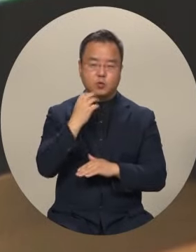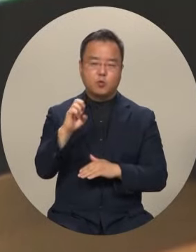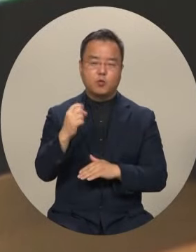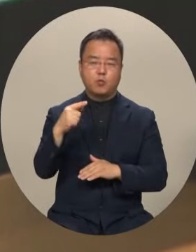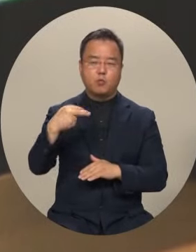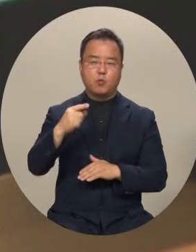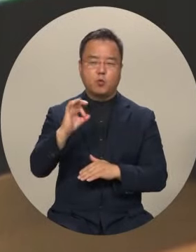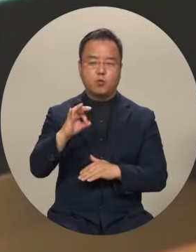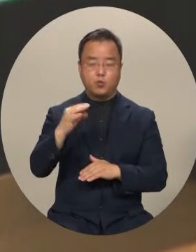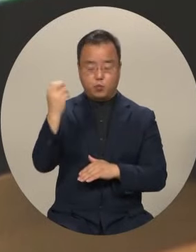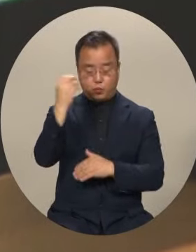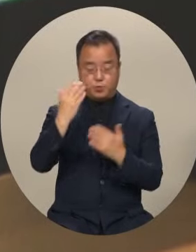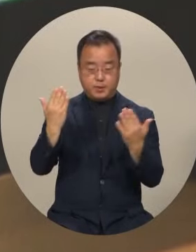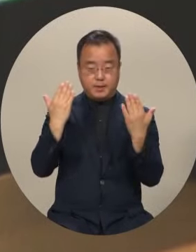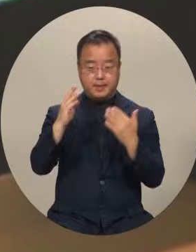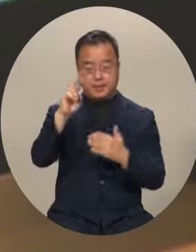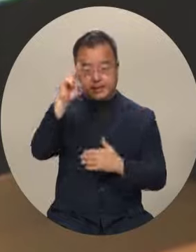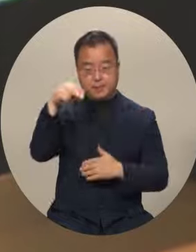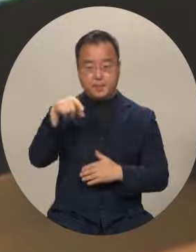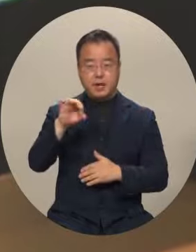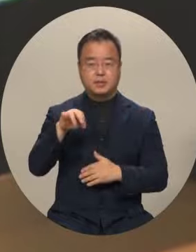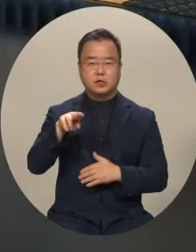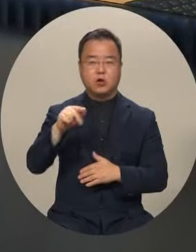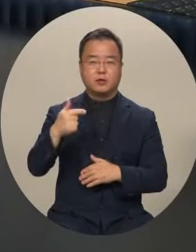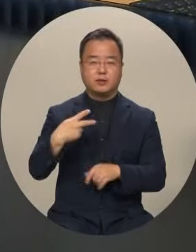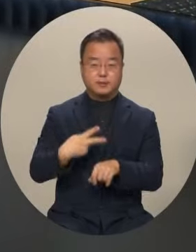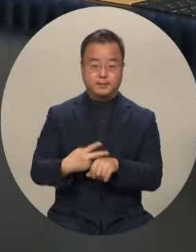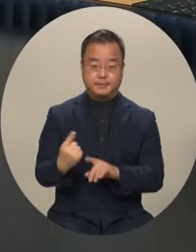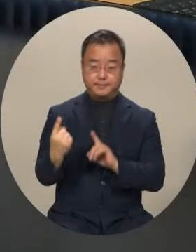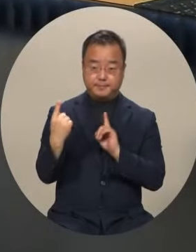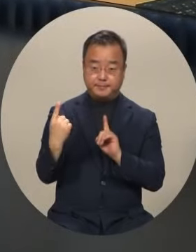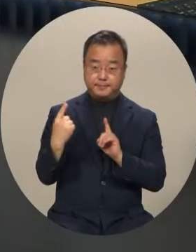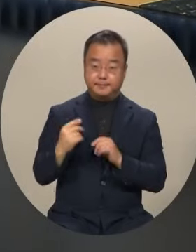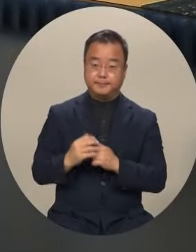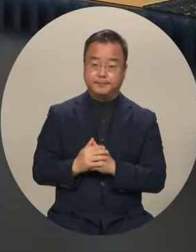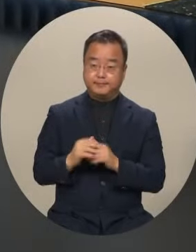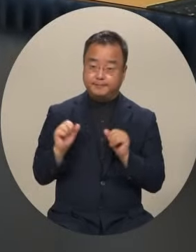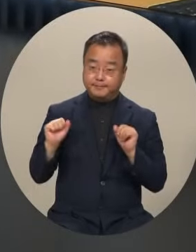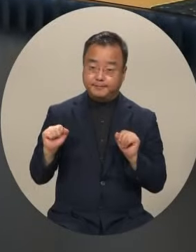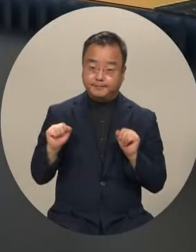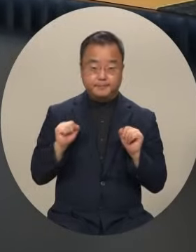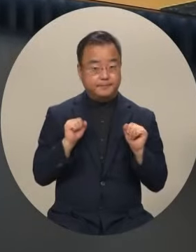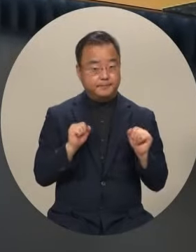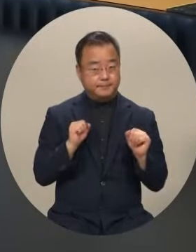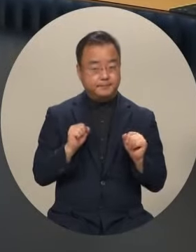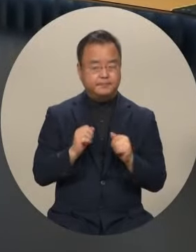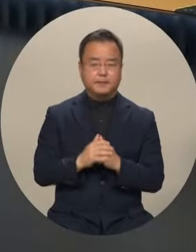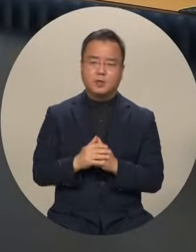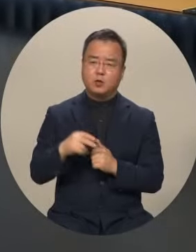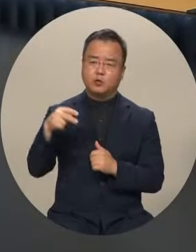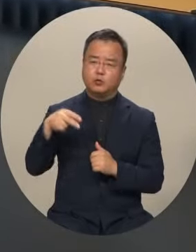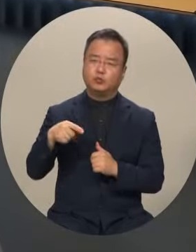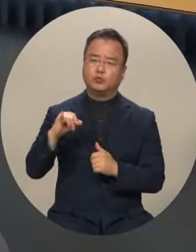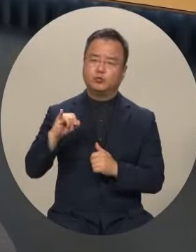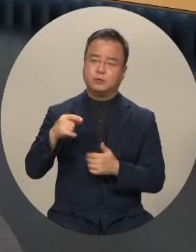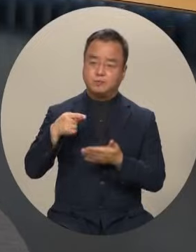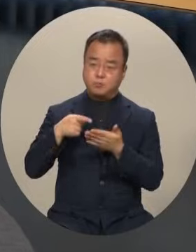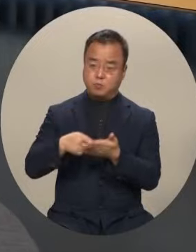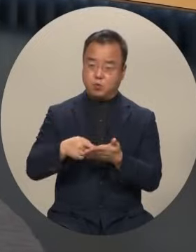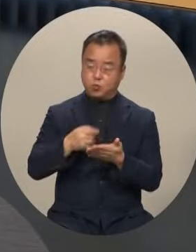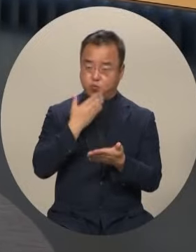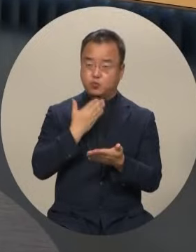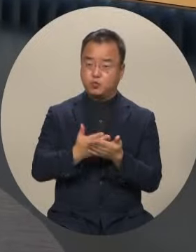박성현 선생님과 함께합니다 선생님 어서 오세요네 안녕하세요네 수시모집 정말 중요한 기회인데 일단은